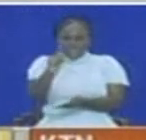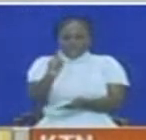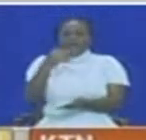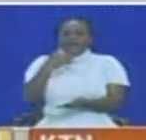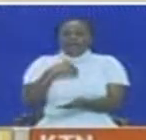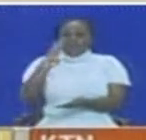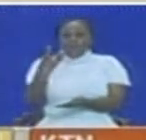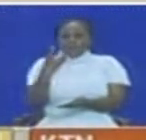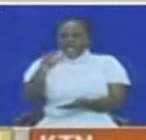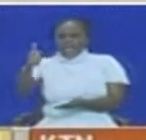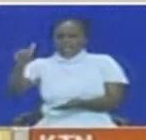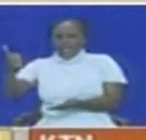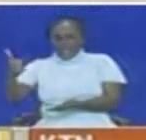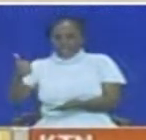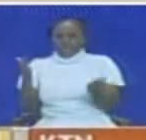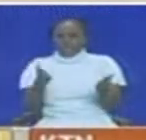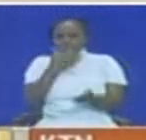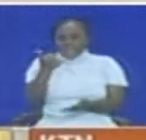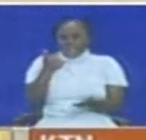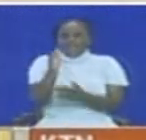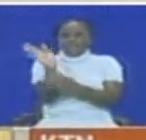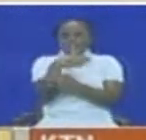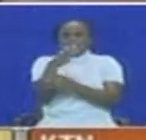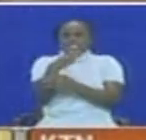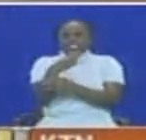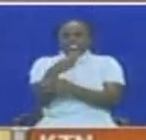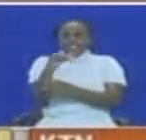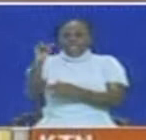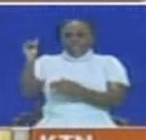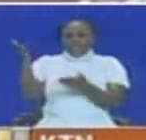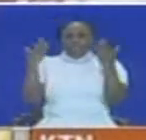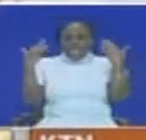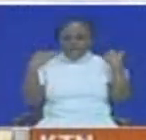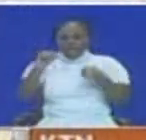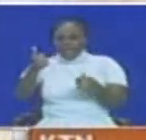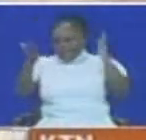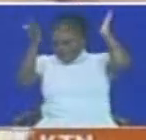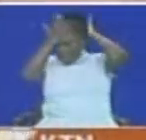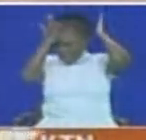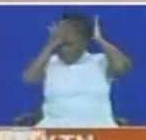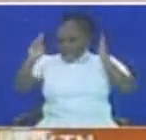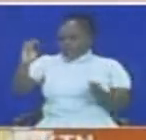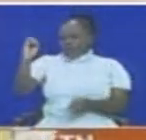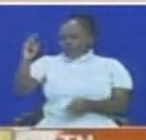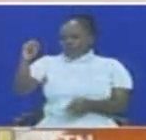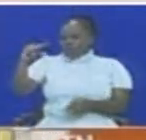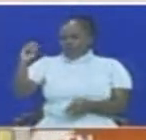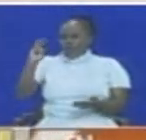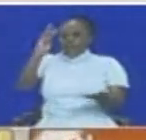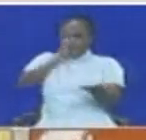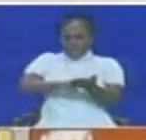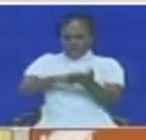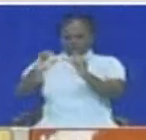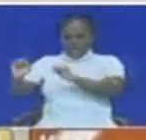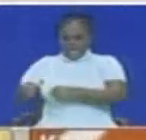nchini. Vingine vya kutayarisha na kuboresha bidhaa za samaki viko maeneo ya Imenti Kusini, Kakamega na Rongo katika kaunti ya Migori.